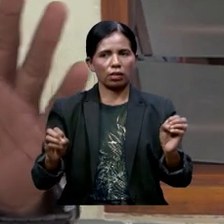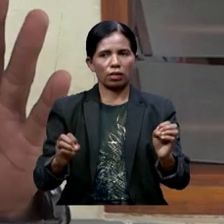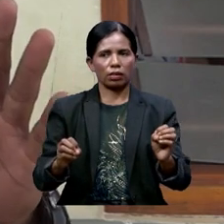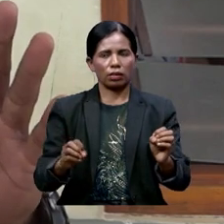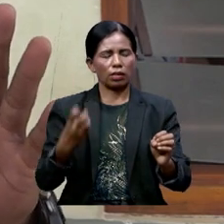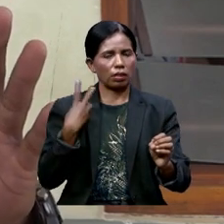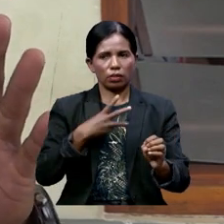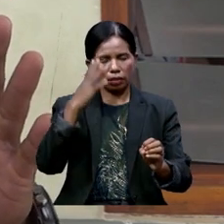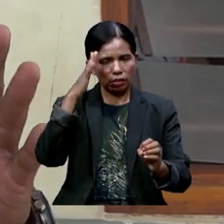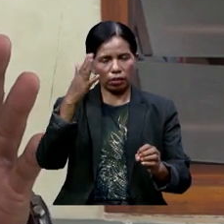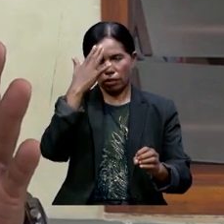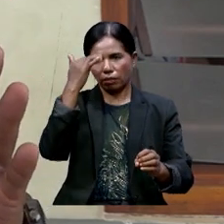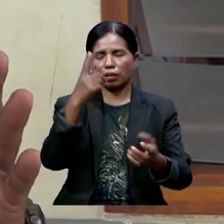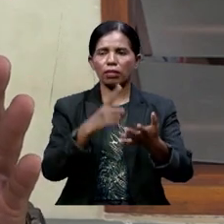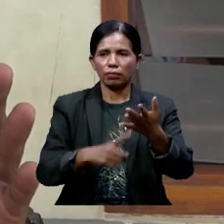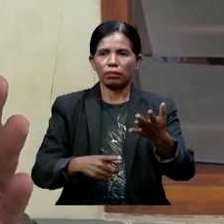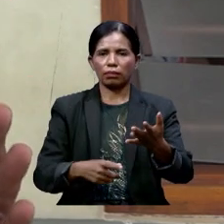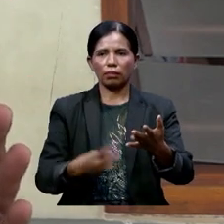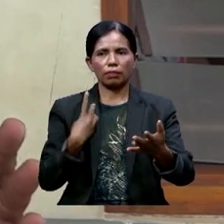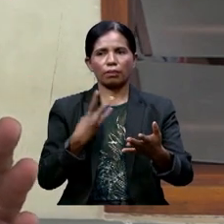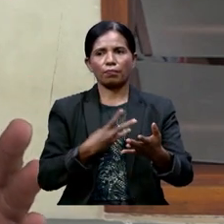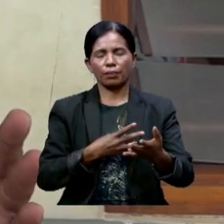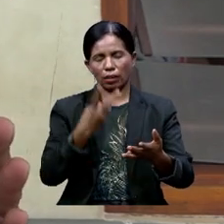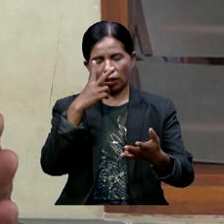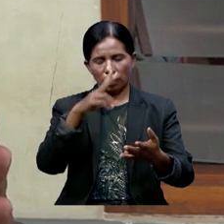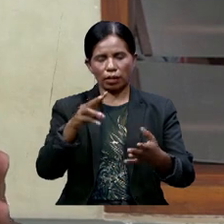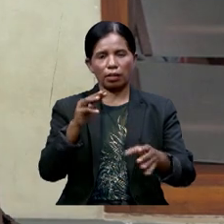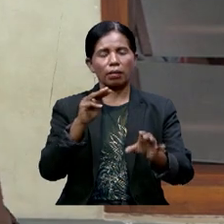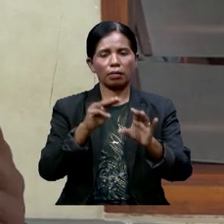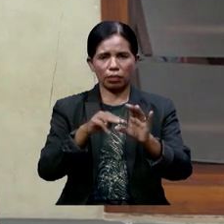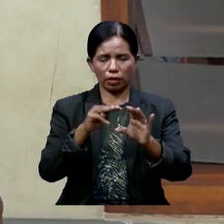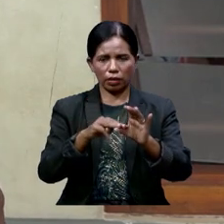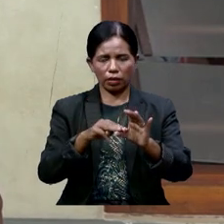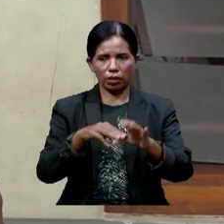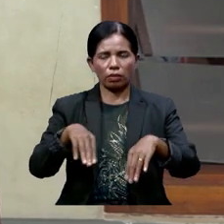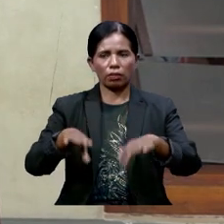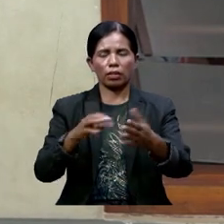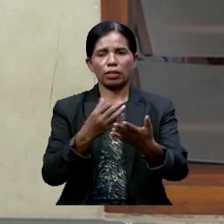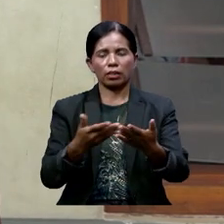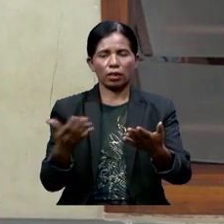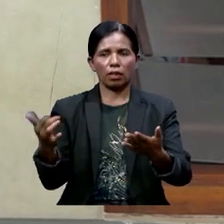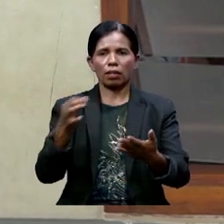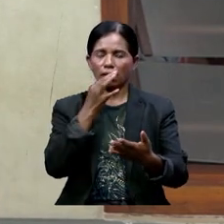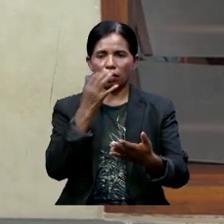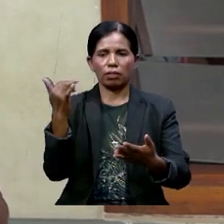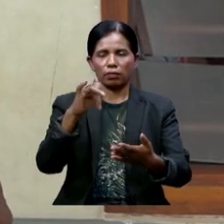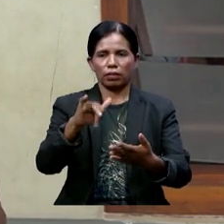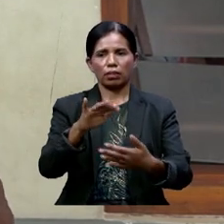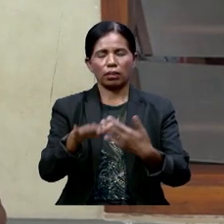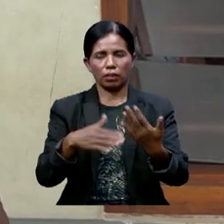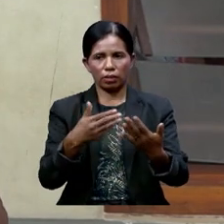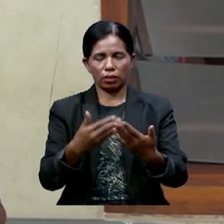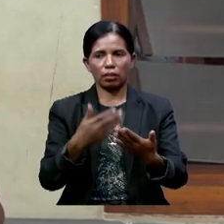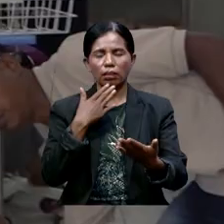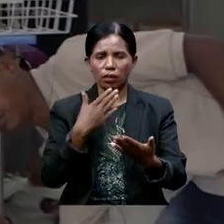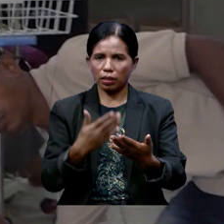hau lahatene tambah saida maybe ita are supermercado ne kan dala barak fan sirnia ayahan sirane be nebe konservado dia